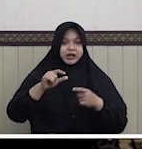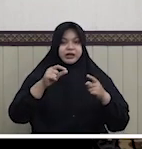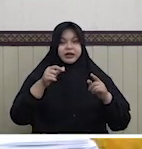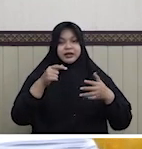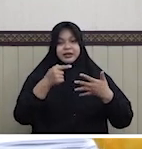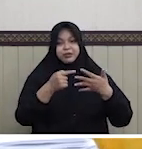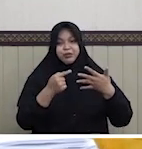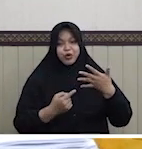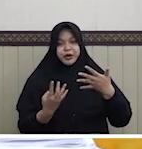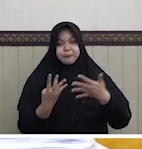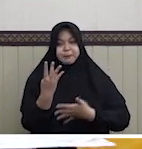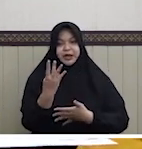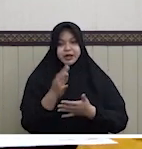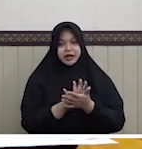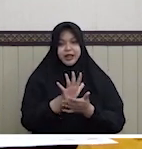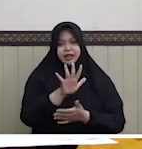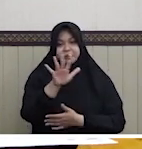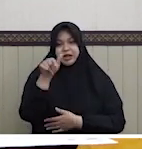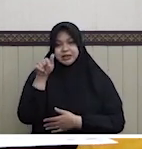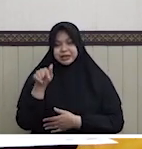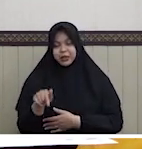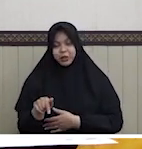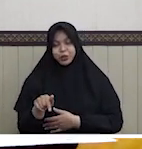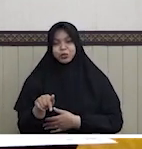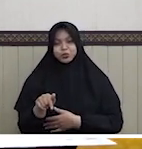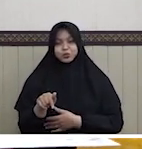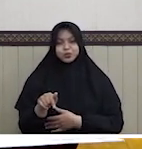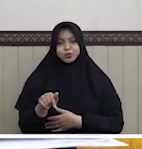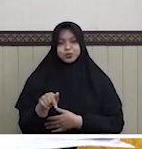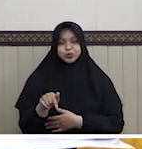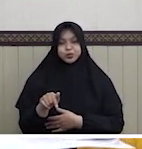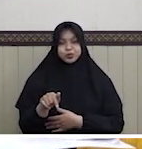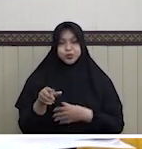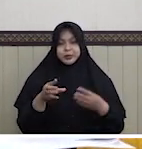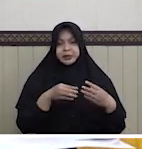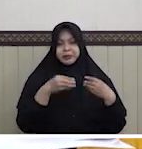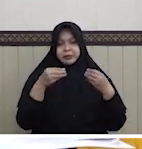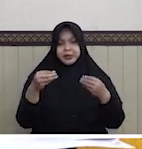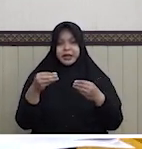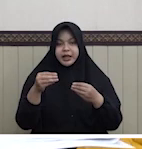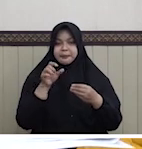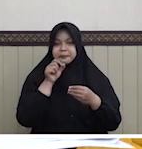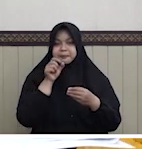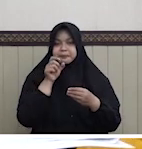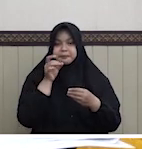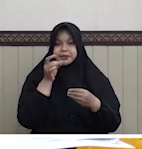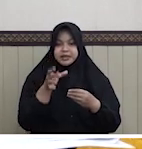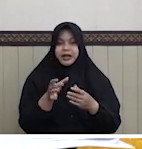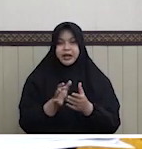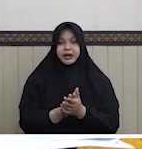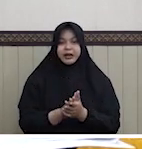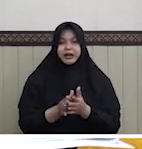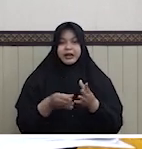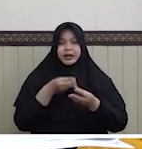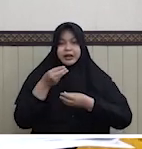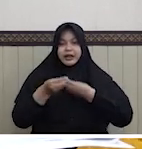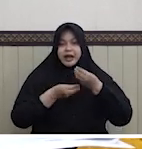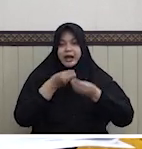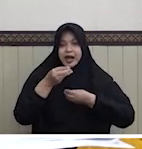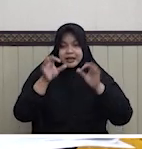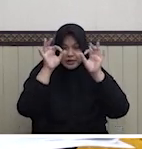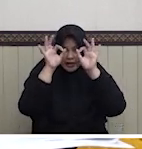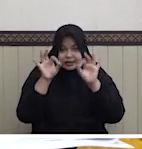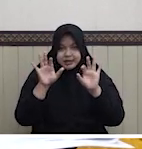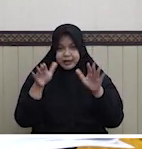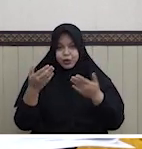ini di poin4 dan point 5 di sana memberikan t-clean bahwa keterangan saksi dan